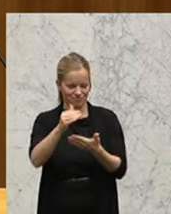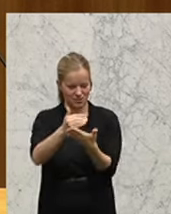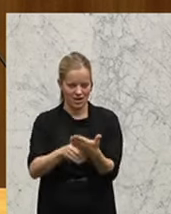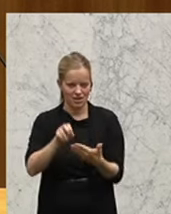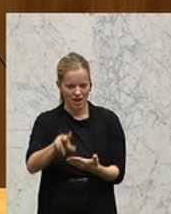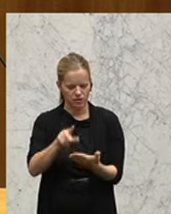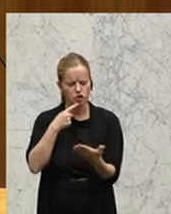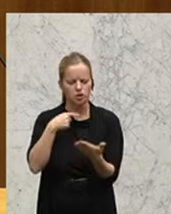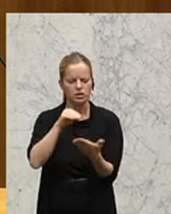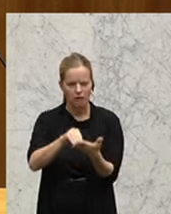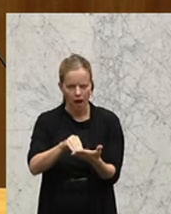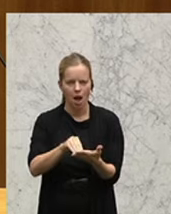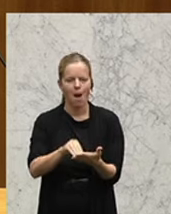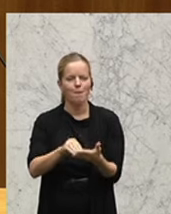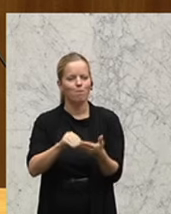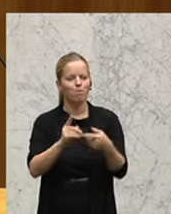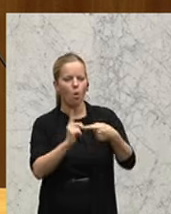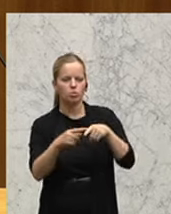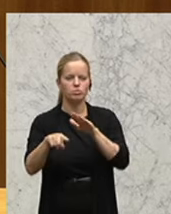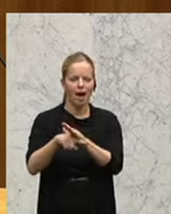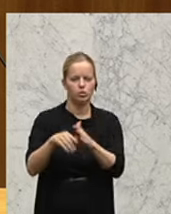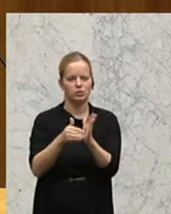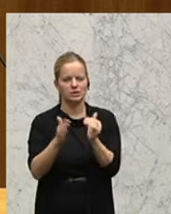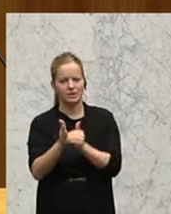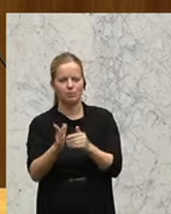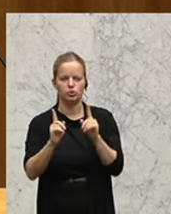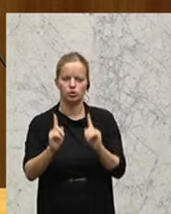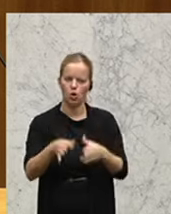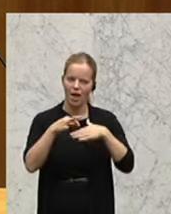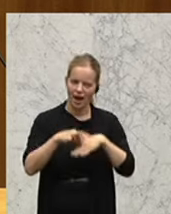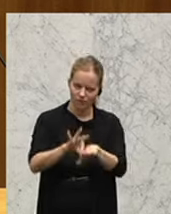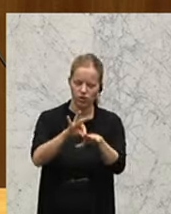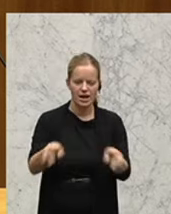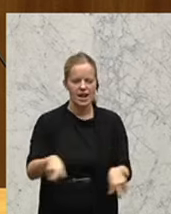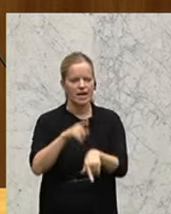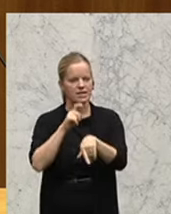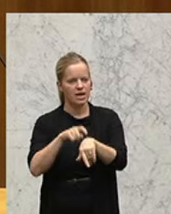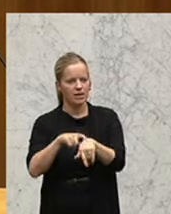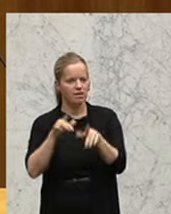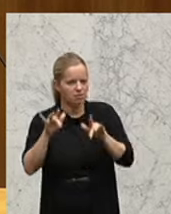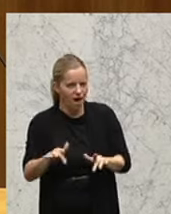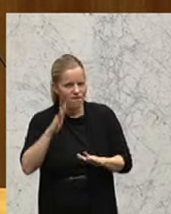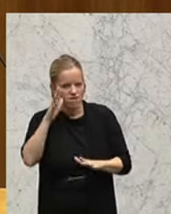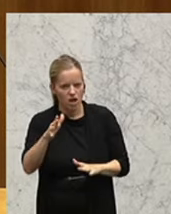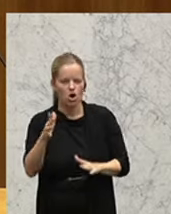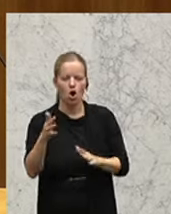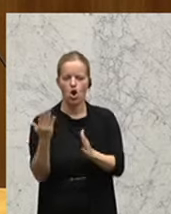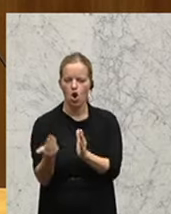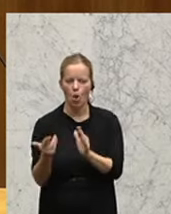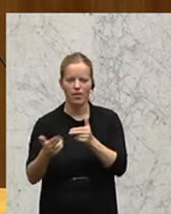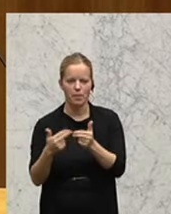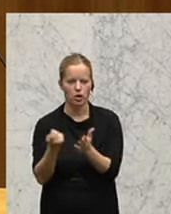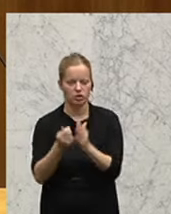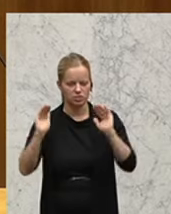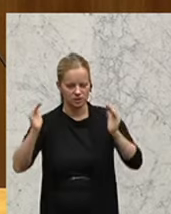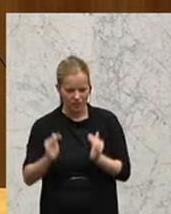soll eingeführt werden, gleichzeitig werden die Lohn- und Lebenskosten gesenkt. Gemeinsam mit den Sozialpartnern wird dazu ein Konzept erarbeitet. Da sind wir schon wieder